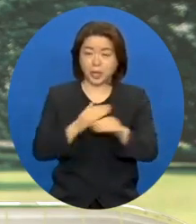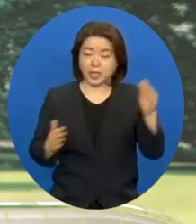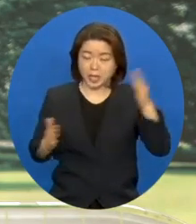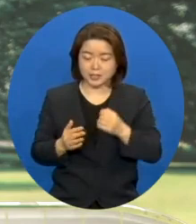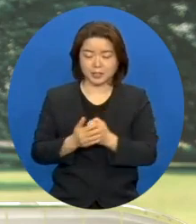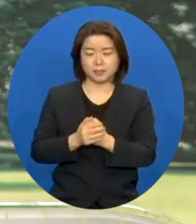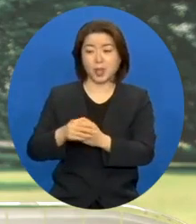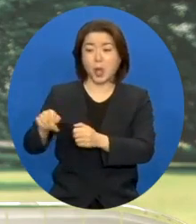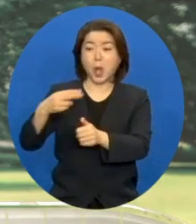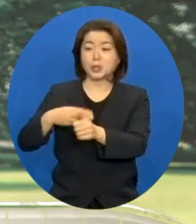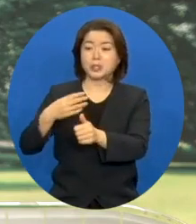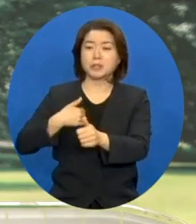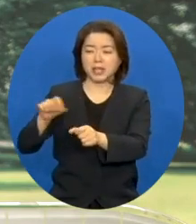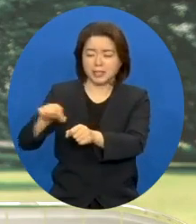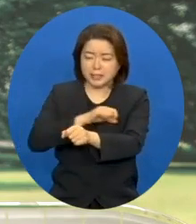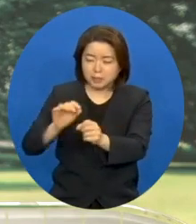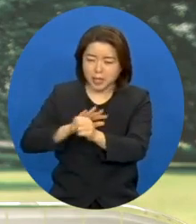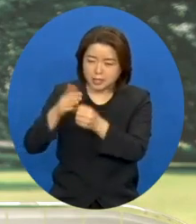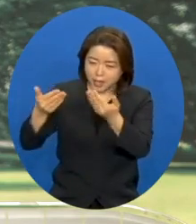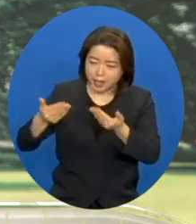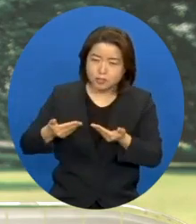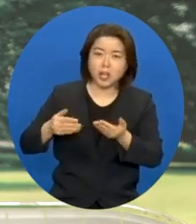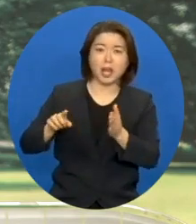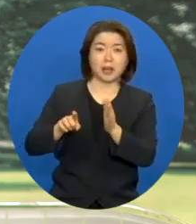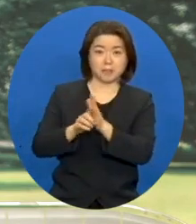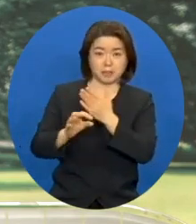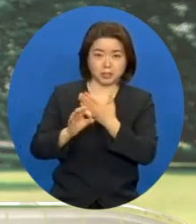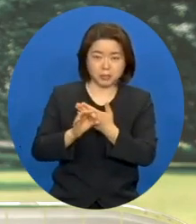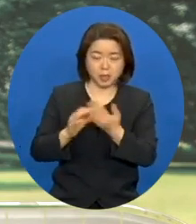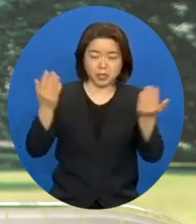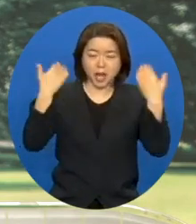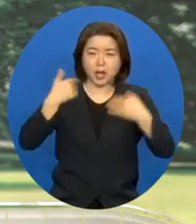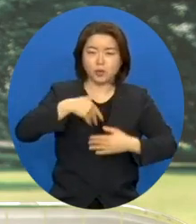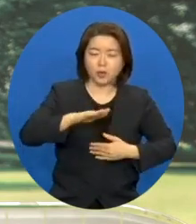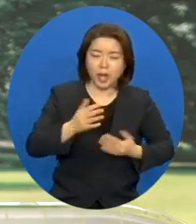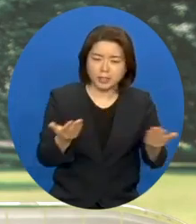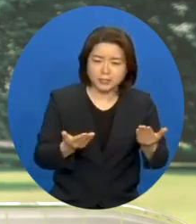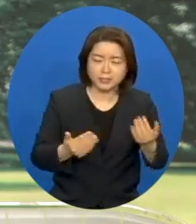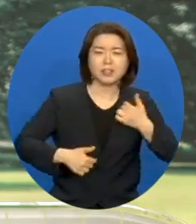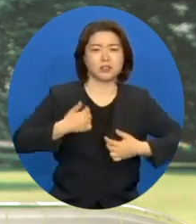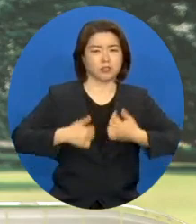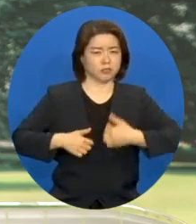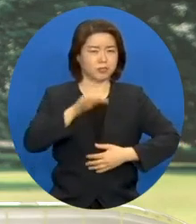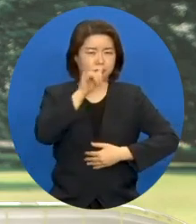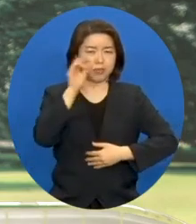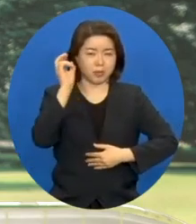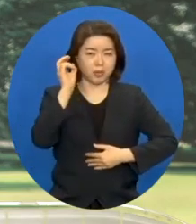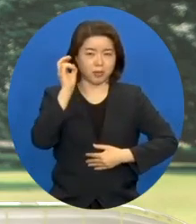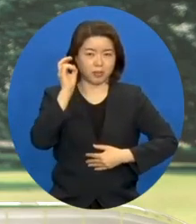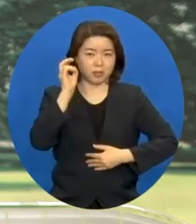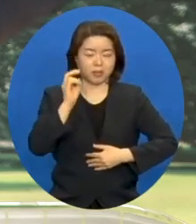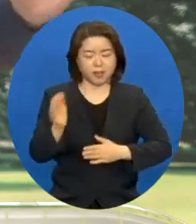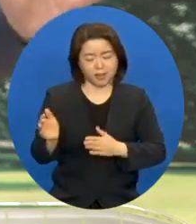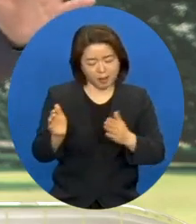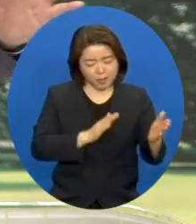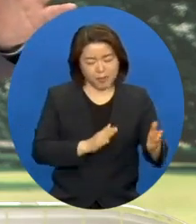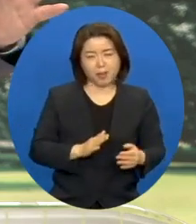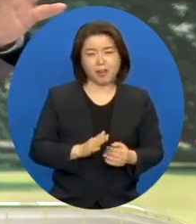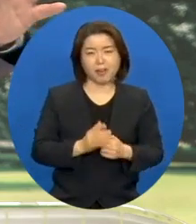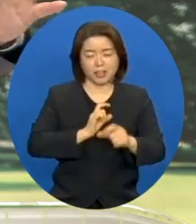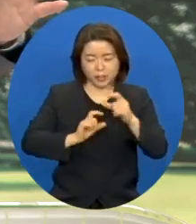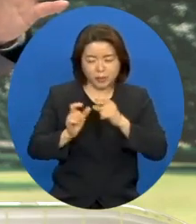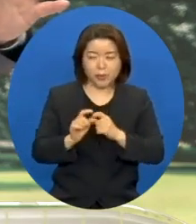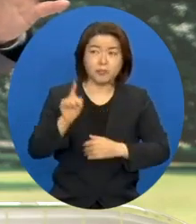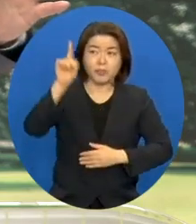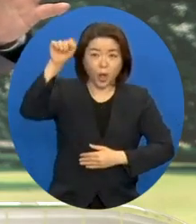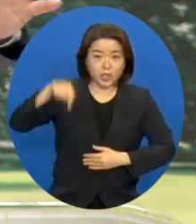특별히 사랑한다고 그게 믿어지면 학교 가는 게 얼마나 즐겁겠어요. 하물며 천지를 지으신